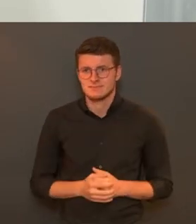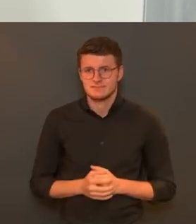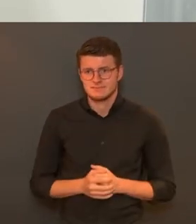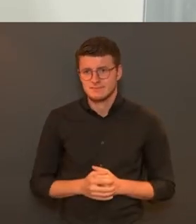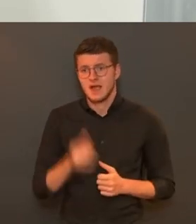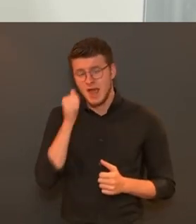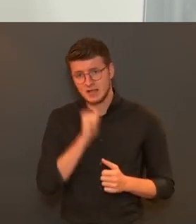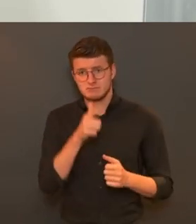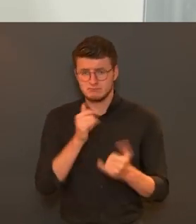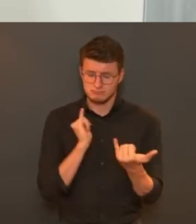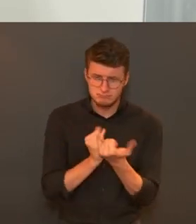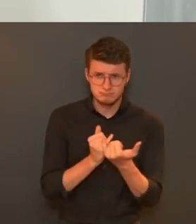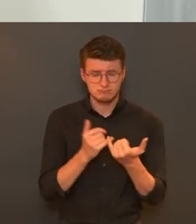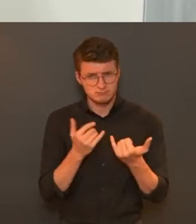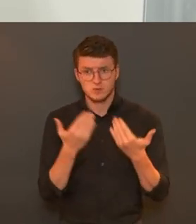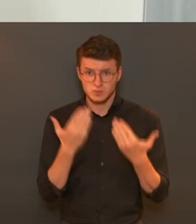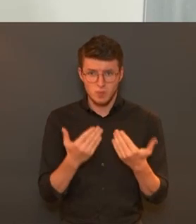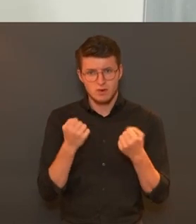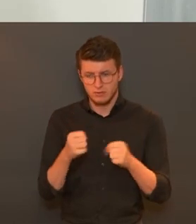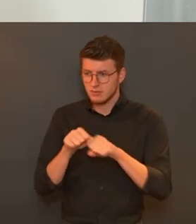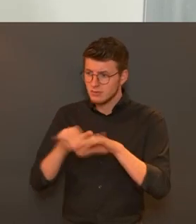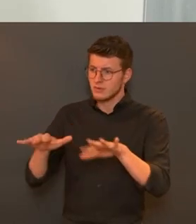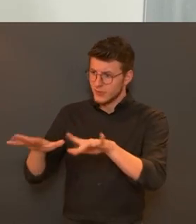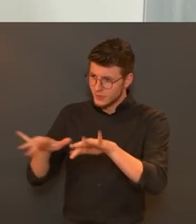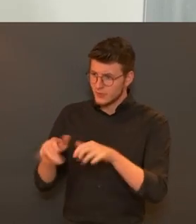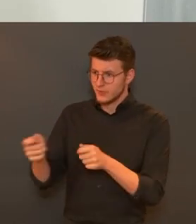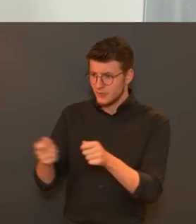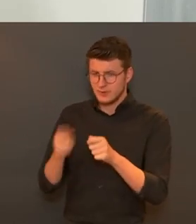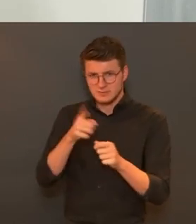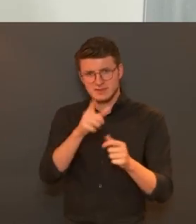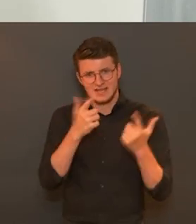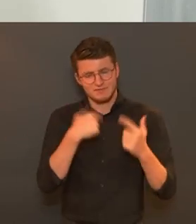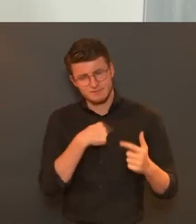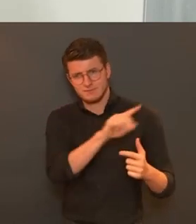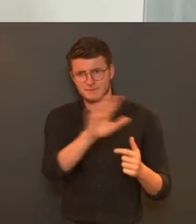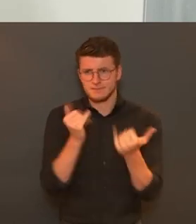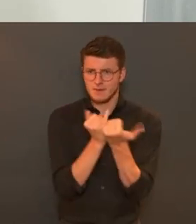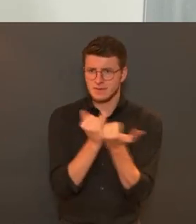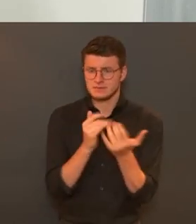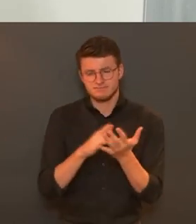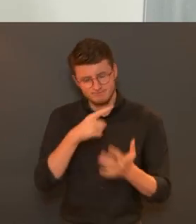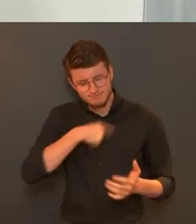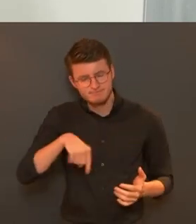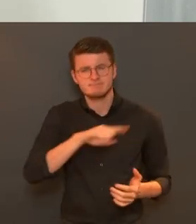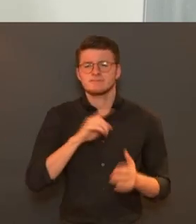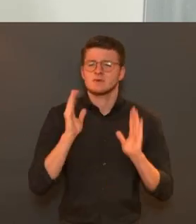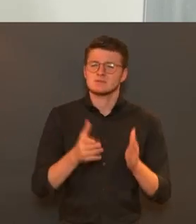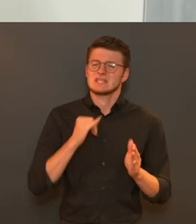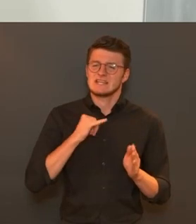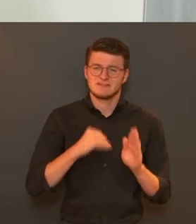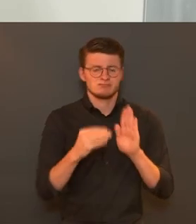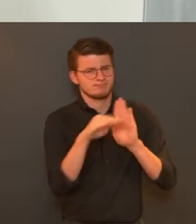pour essayer de maîtriser cette épidémie. Et c'est pour cela que nous avons nos 6 règles